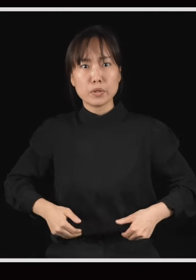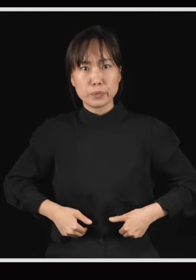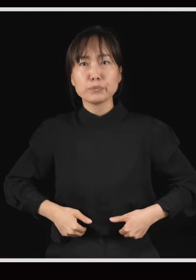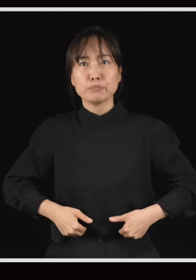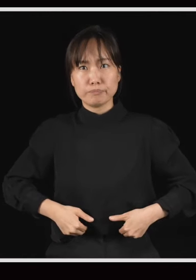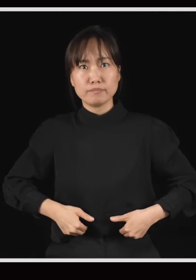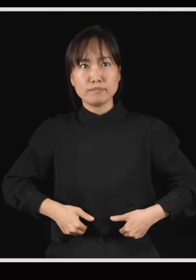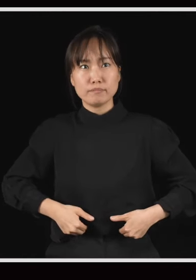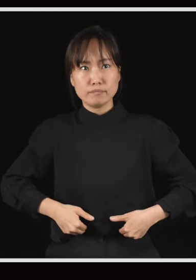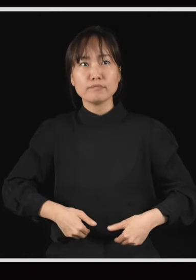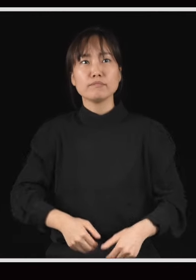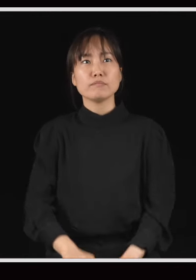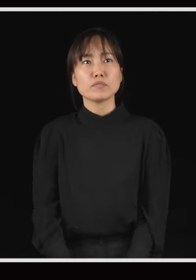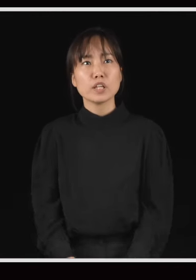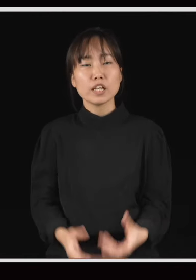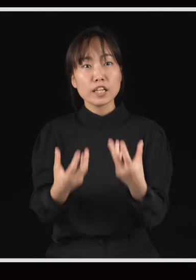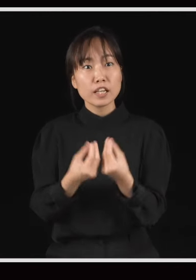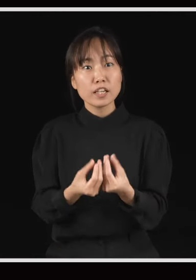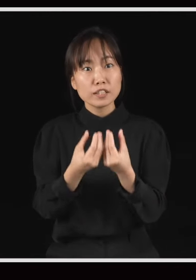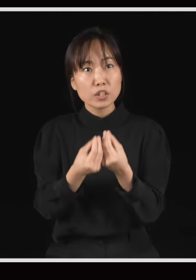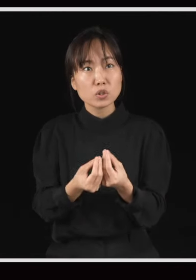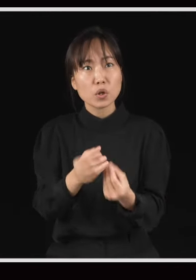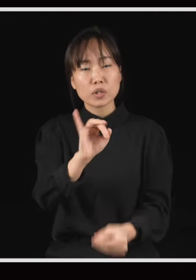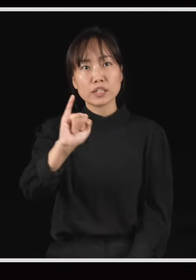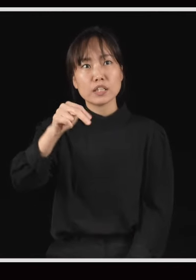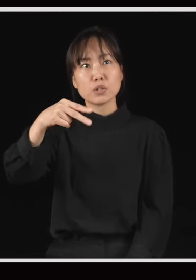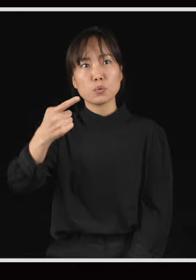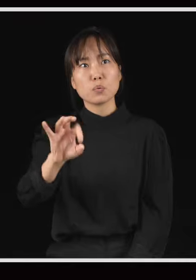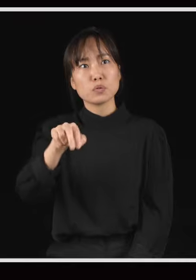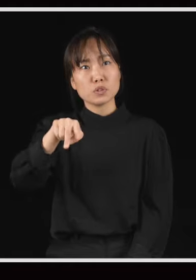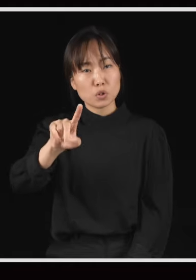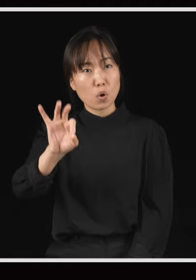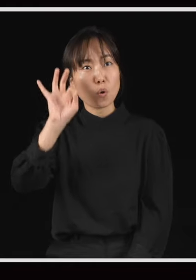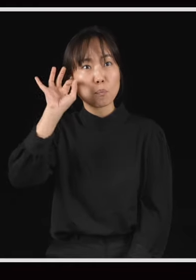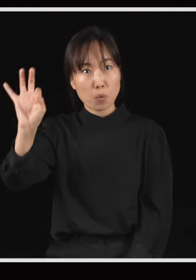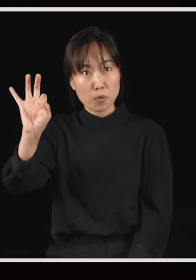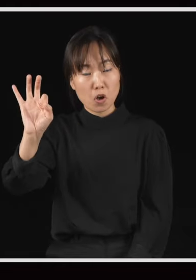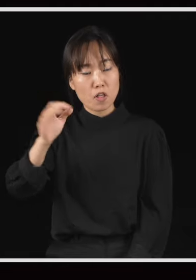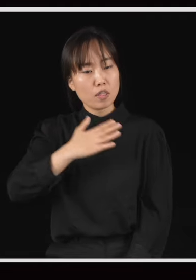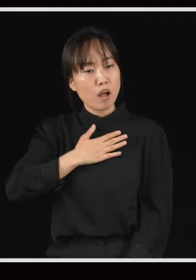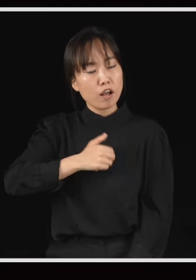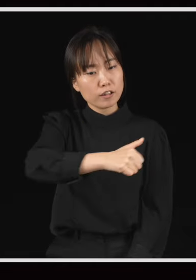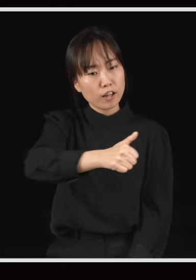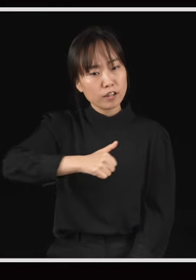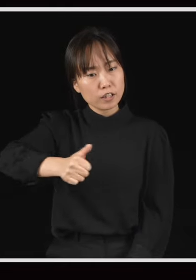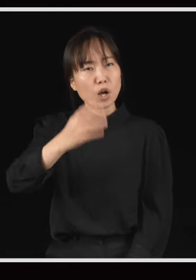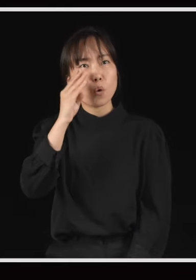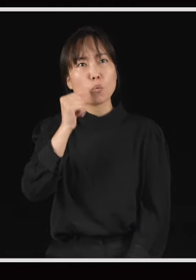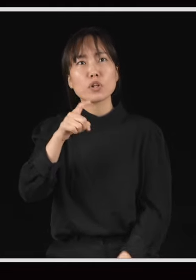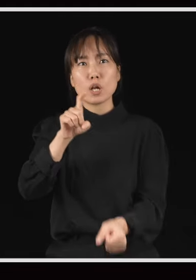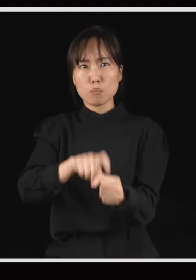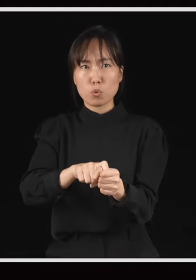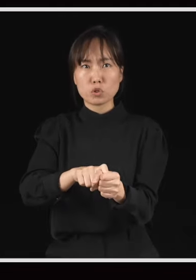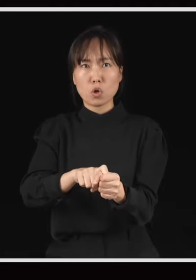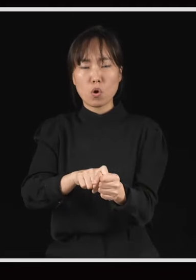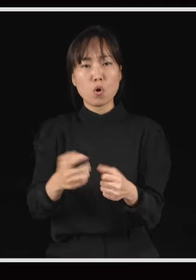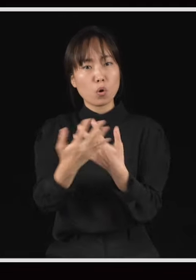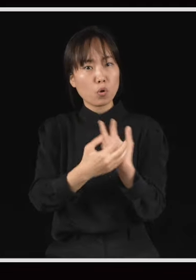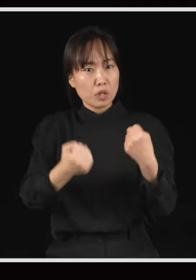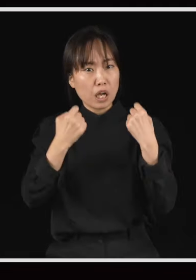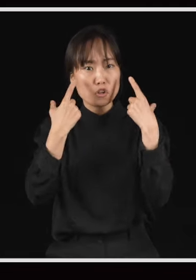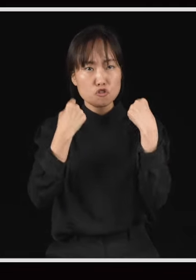지금 말씀드릴 것들, 예를 들어서 이동성에서는 또 앞으로 더 말씀드리겠지만 내 몸을 어떻게